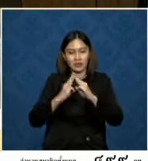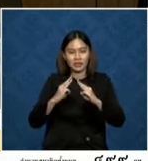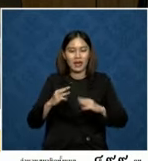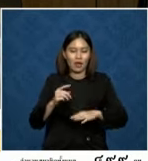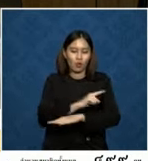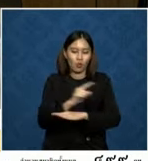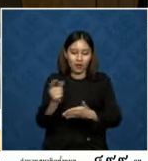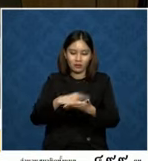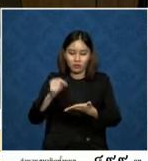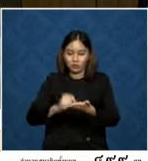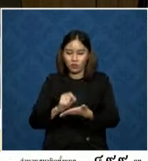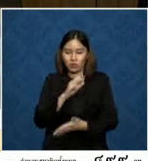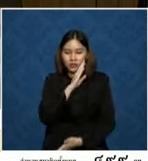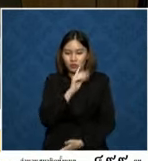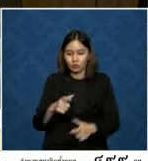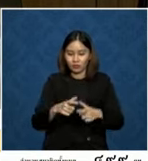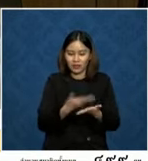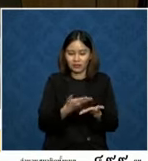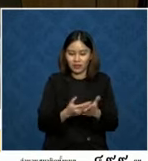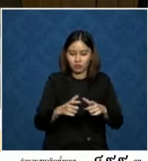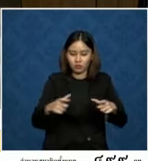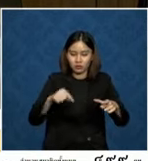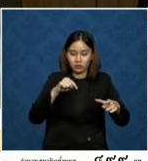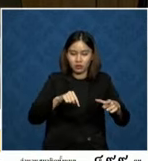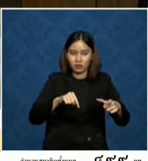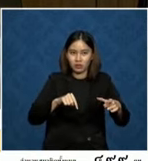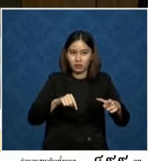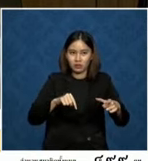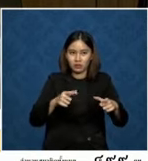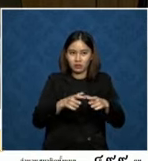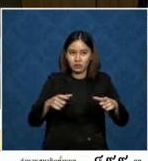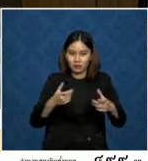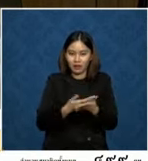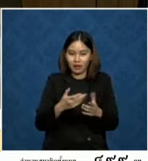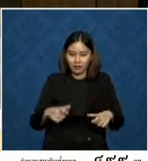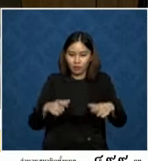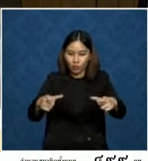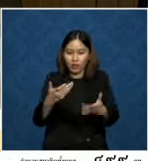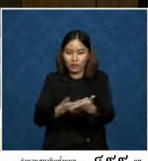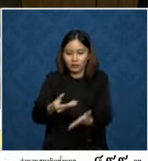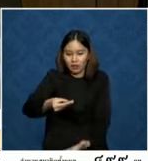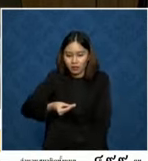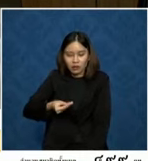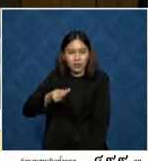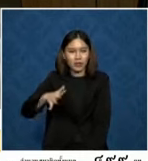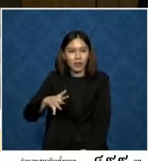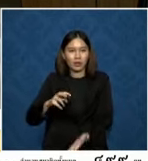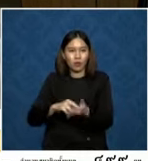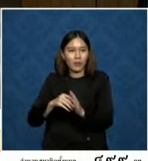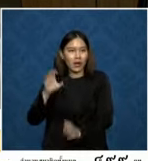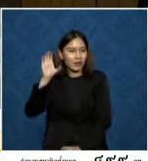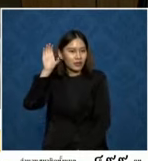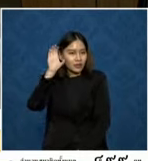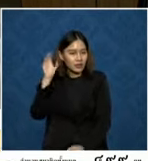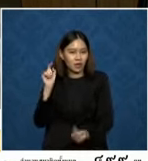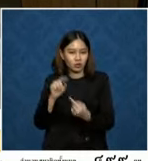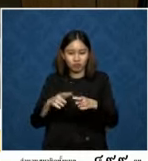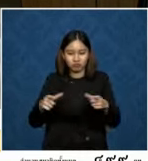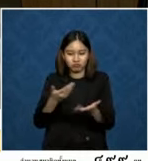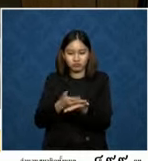ช็คแต่ถ้าเกิดเช็คที่มีเช็คที่ไม่สามารถรับเงินได้นั่นก็คือทำให้ความเชื่อถือในตราสารชนิดนี้